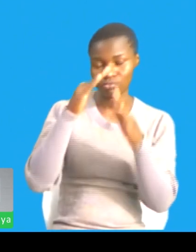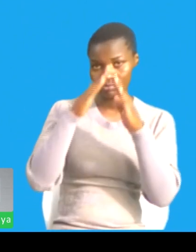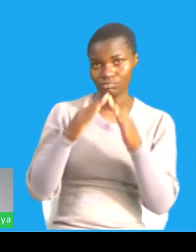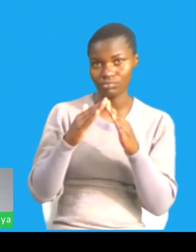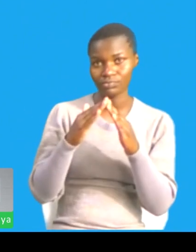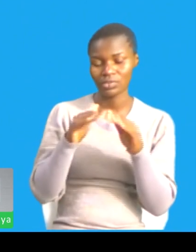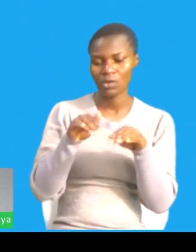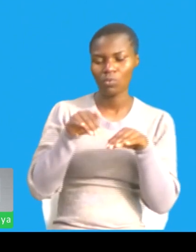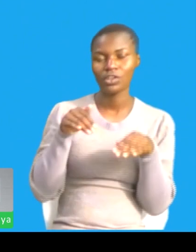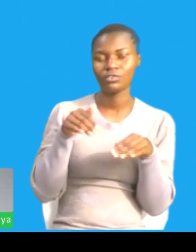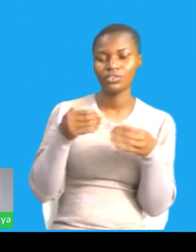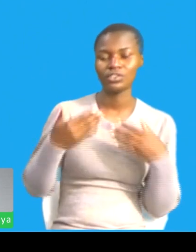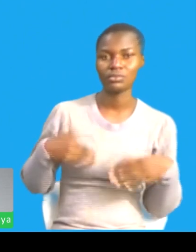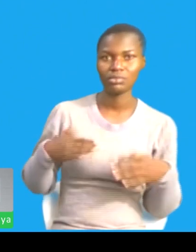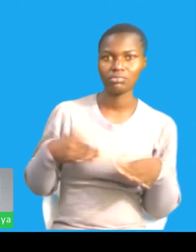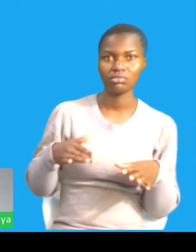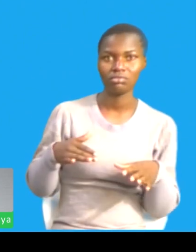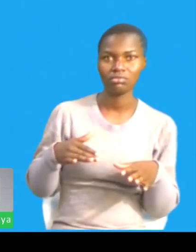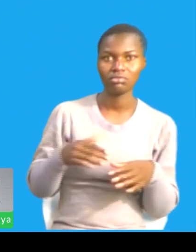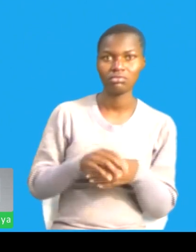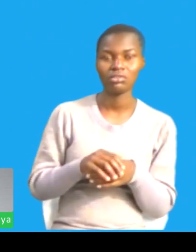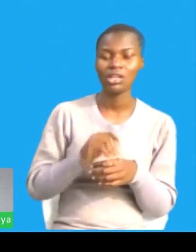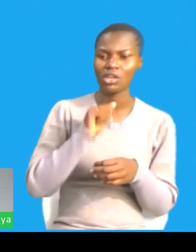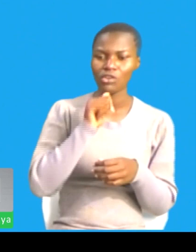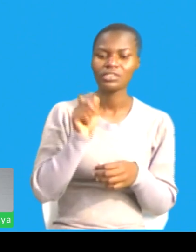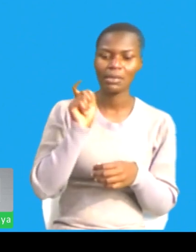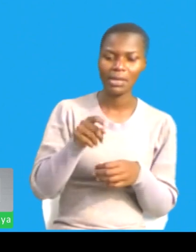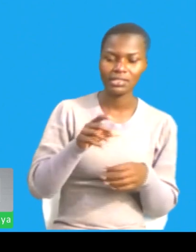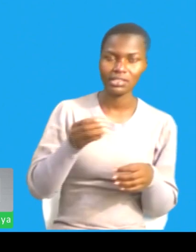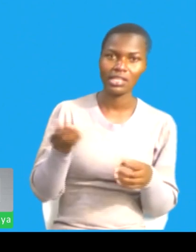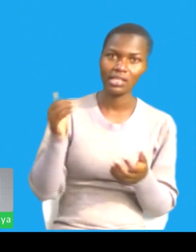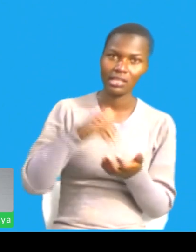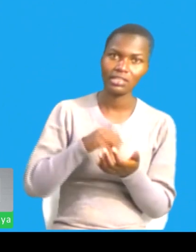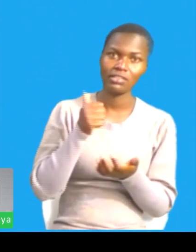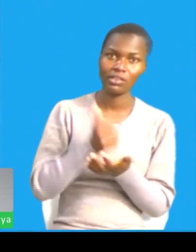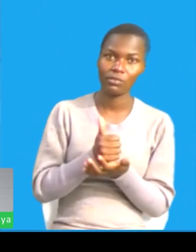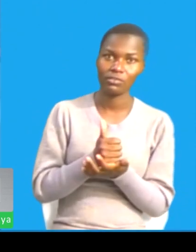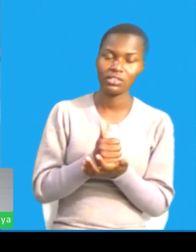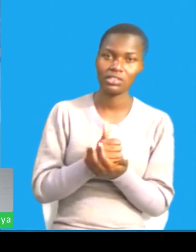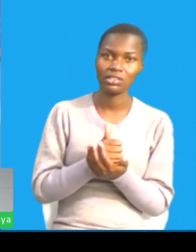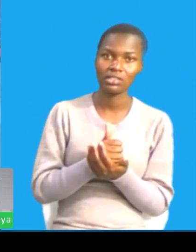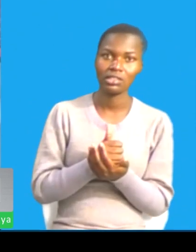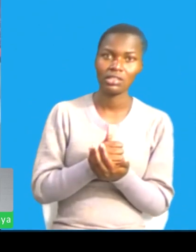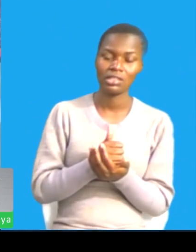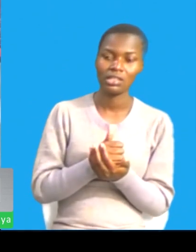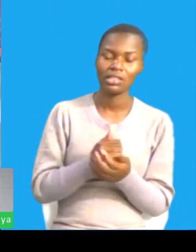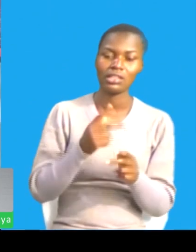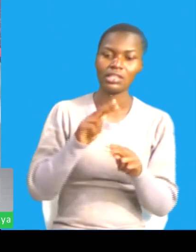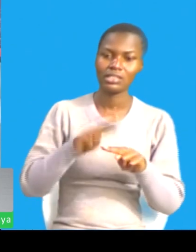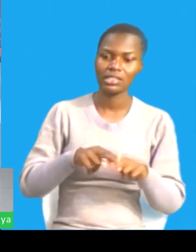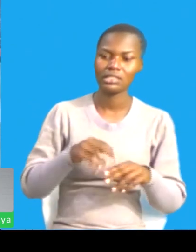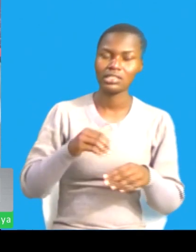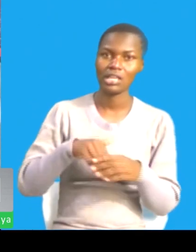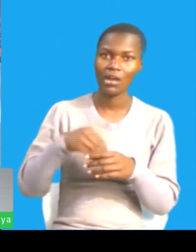si lazima waingie kwa ofisi yako kama ofisi ndio utaki waingie, wacha wakae pale nje, uweke ile inaitwanga